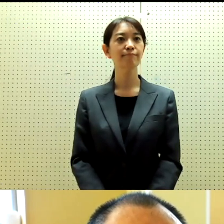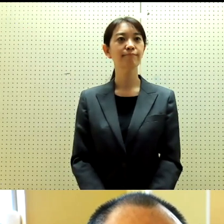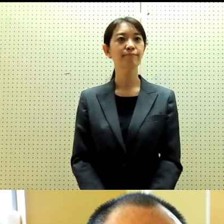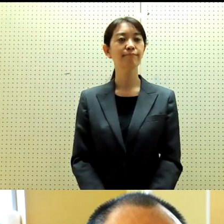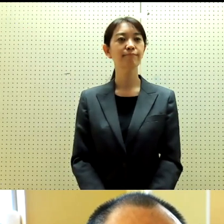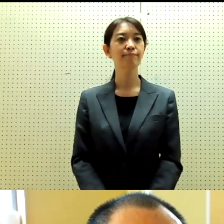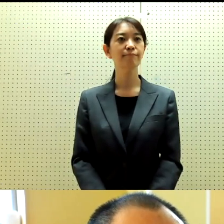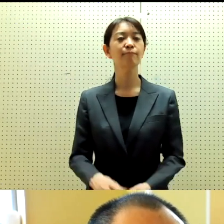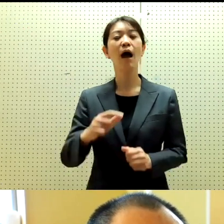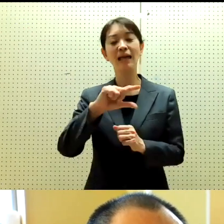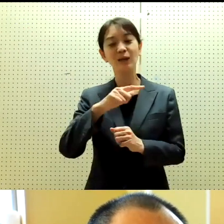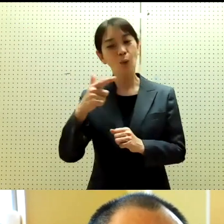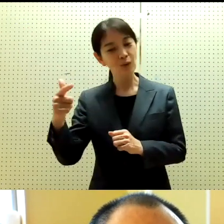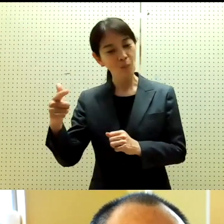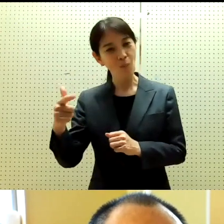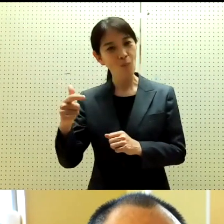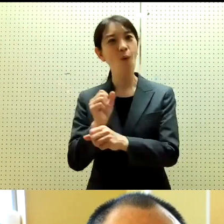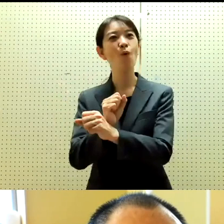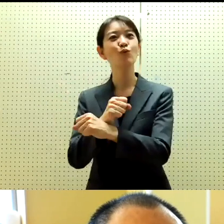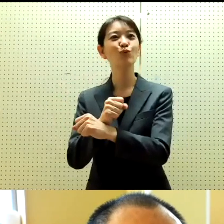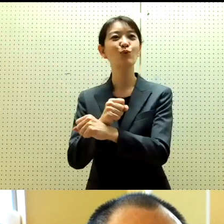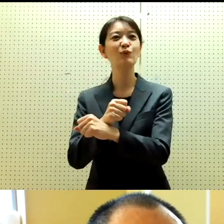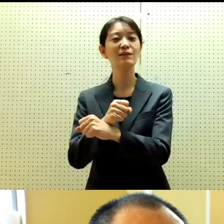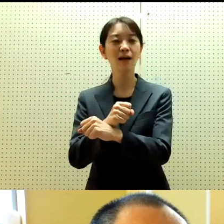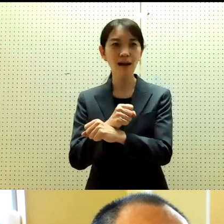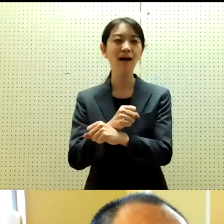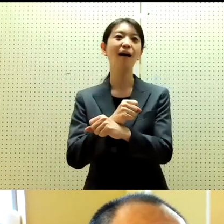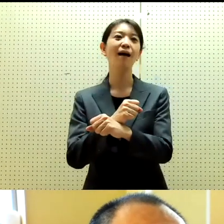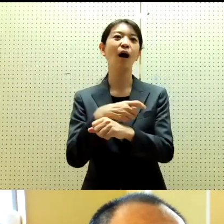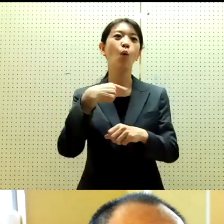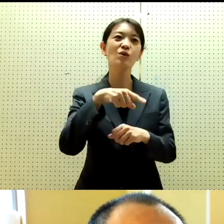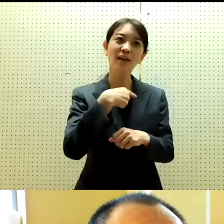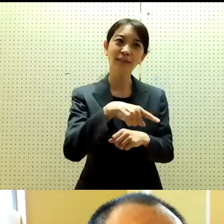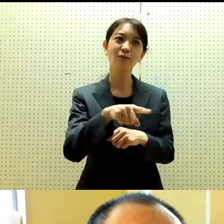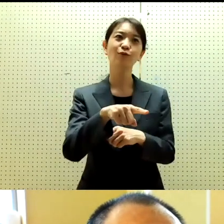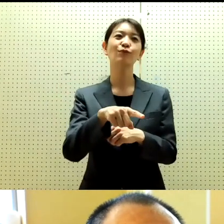まあいろいろ工夫しながら使っている印象でした。 うん、